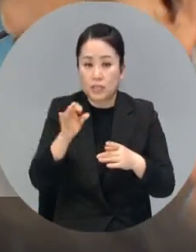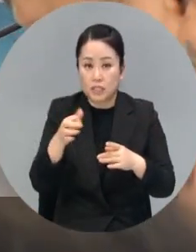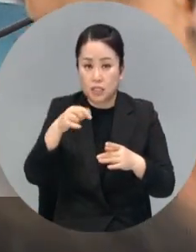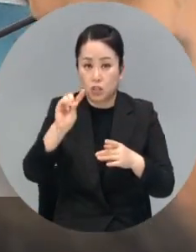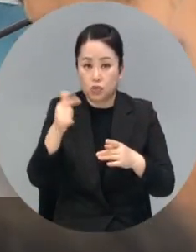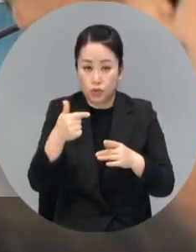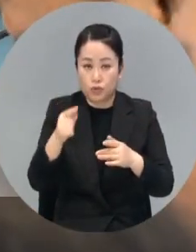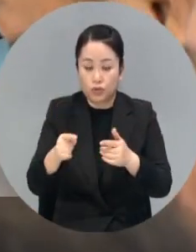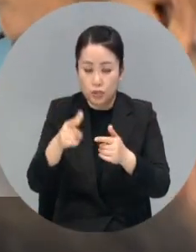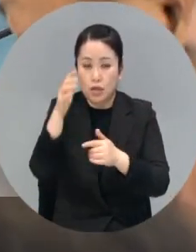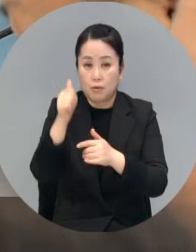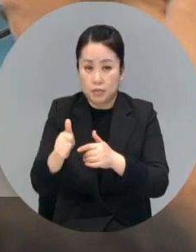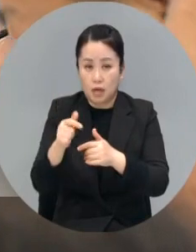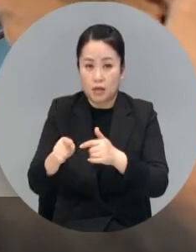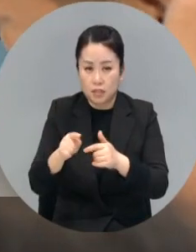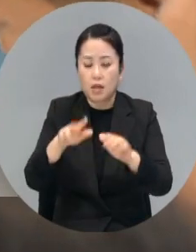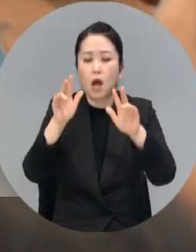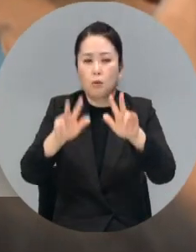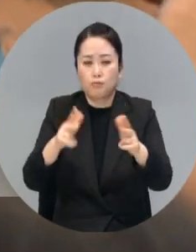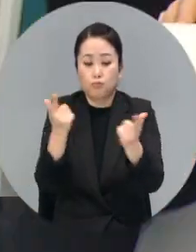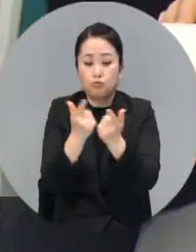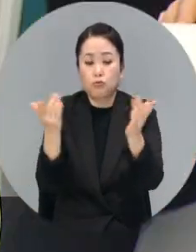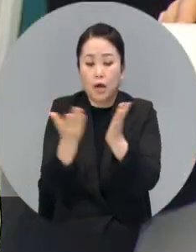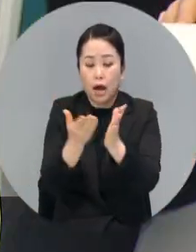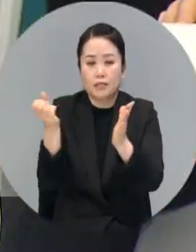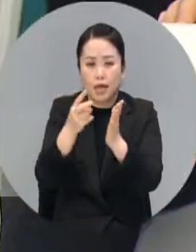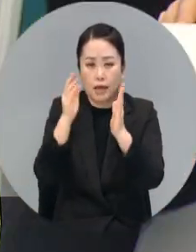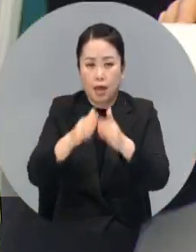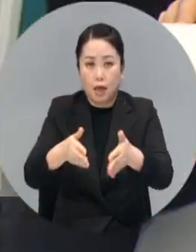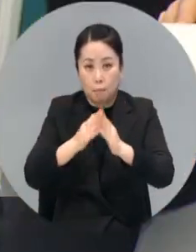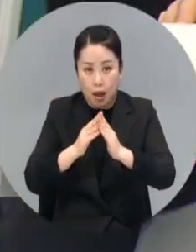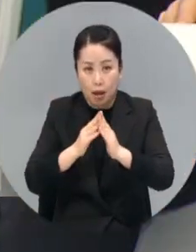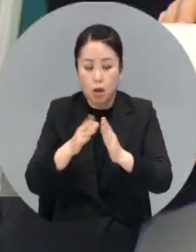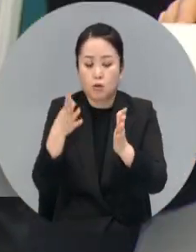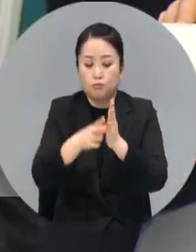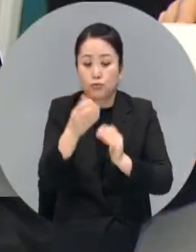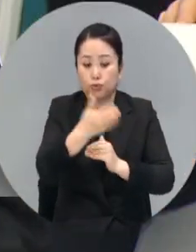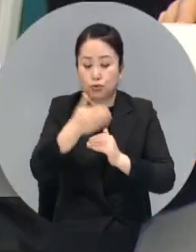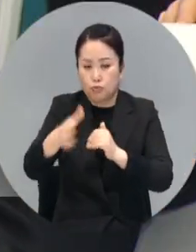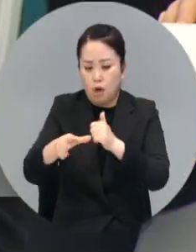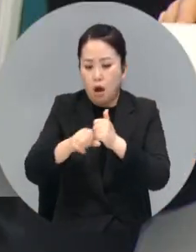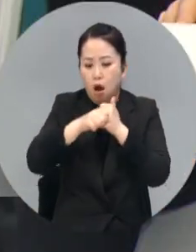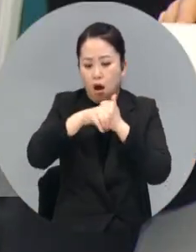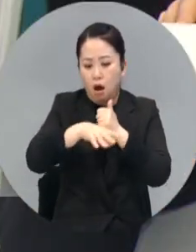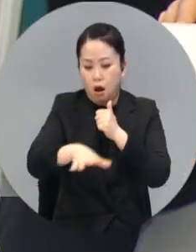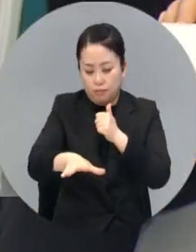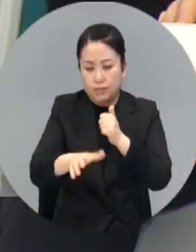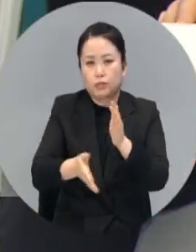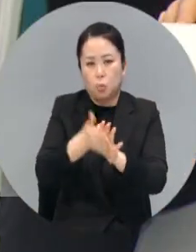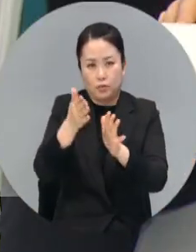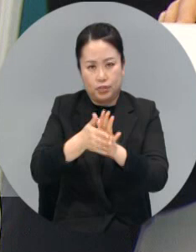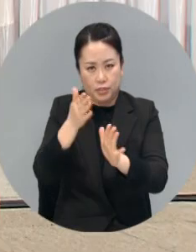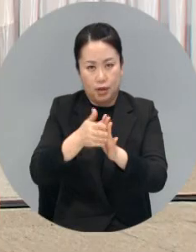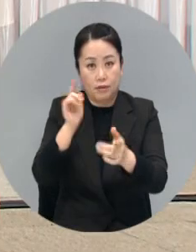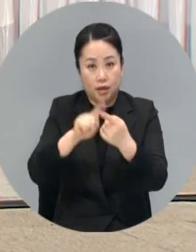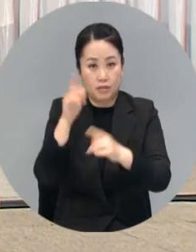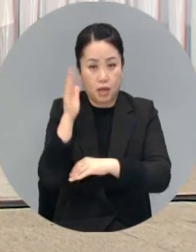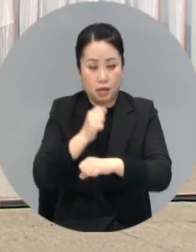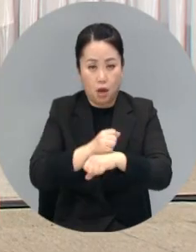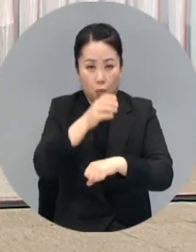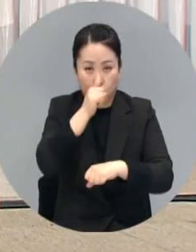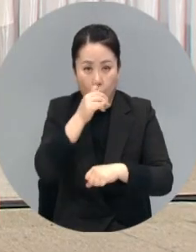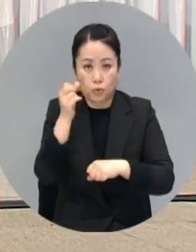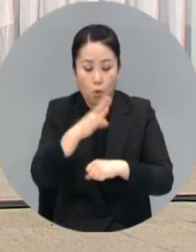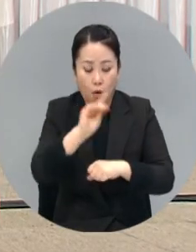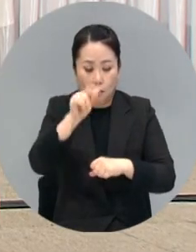한 글로벌 물류 클러스터 구축 비전을 밝혔고, 박형준 부산시장은 부산이 세계적인 수준의 허브 기능을 수행하는 도시로